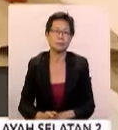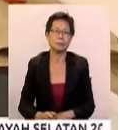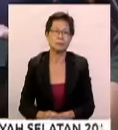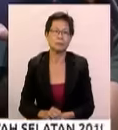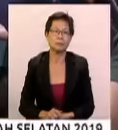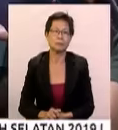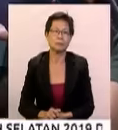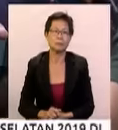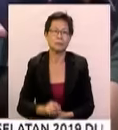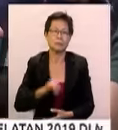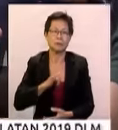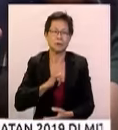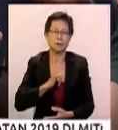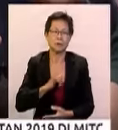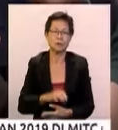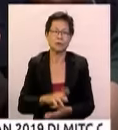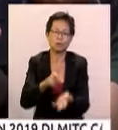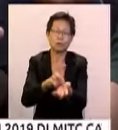Saya nak